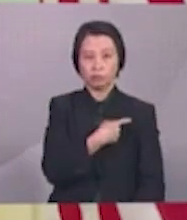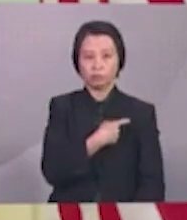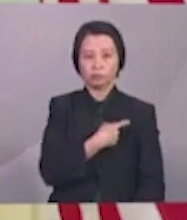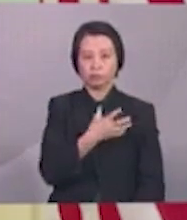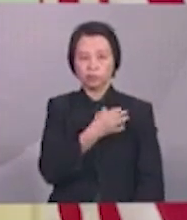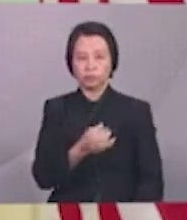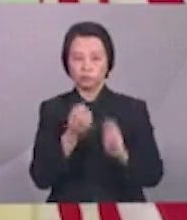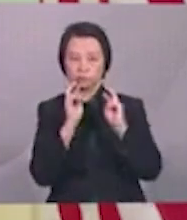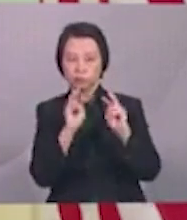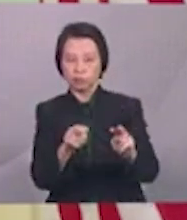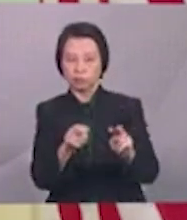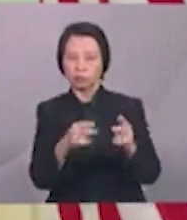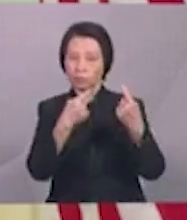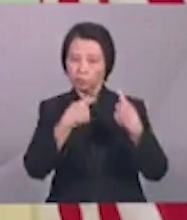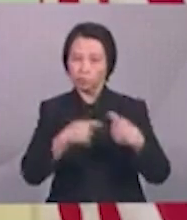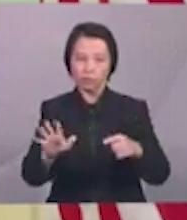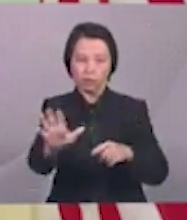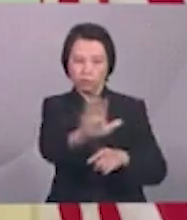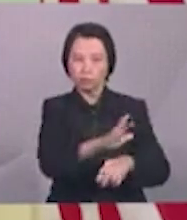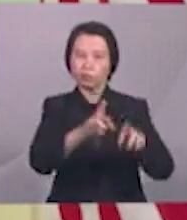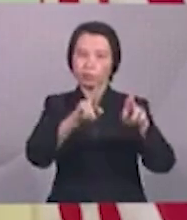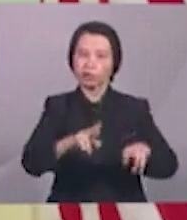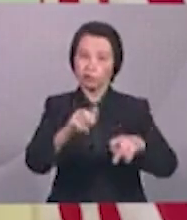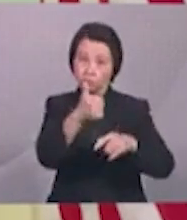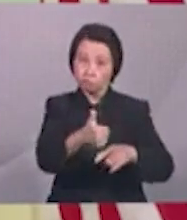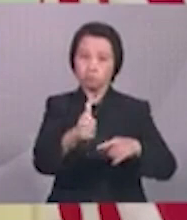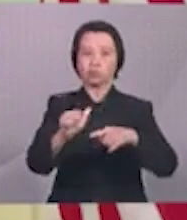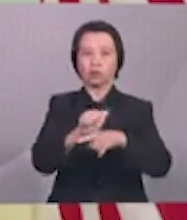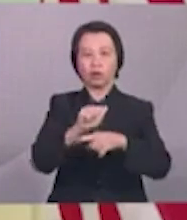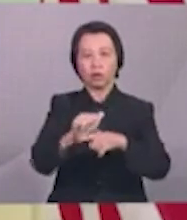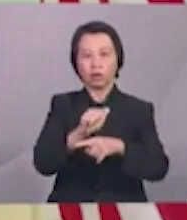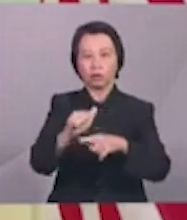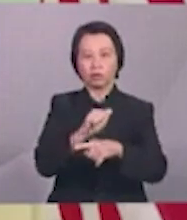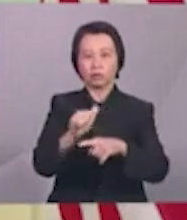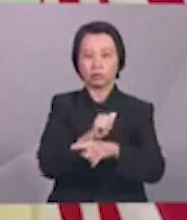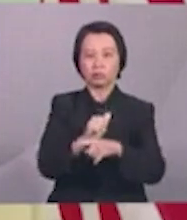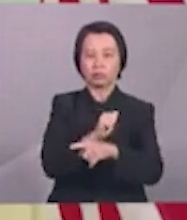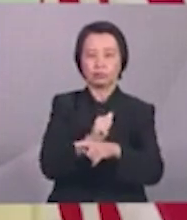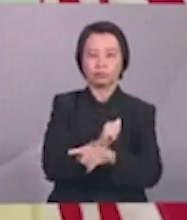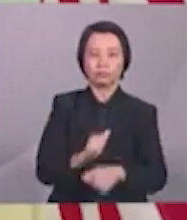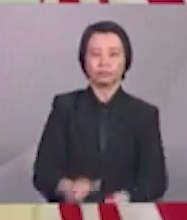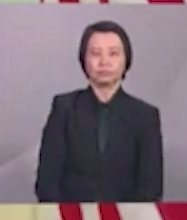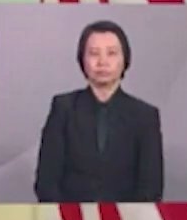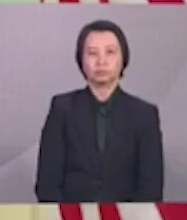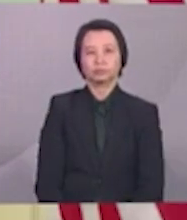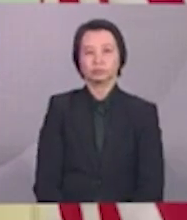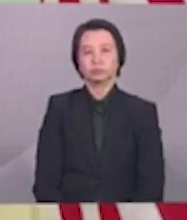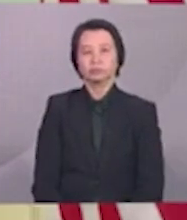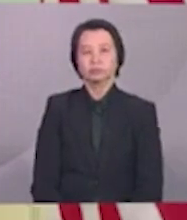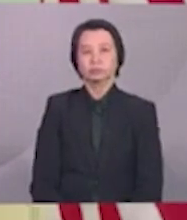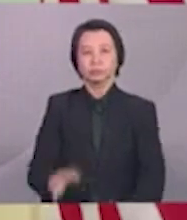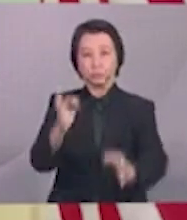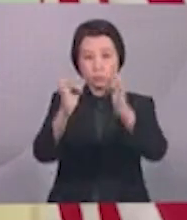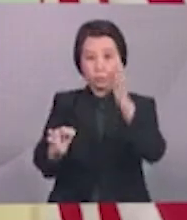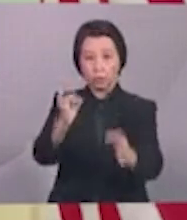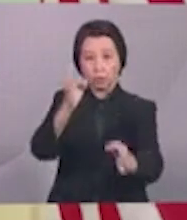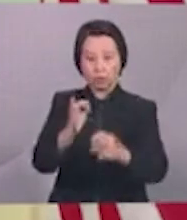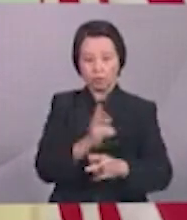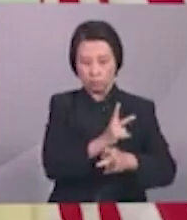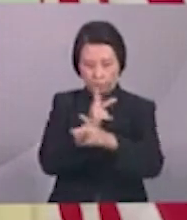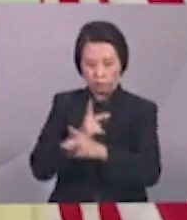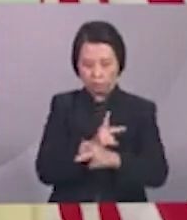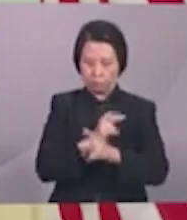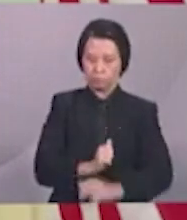nampaknya sedang diamalkan oleh sebahagian rakyat kita. Jika kawalan kendiri